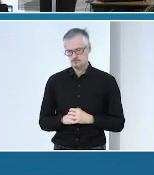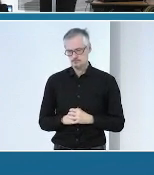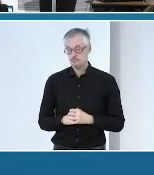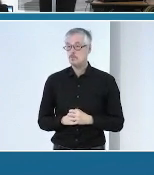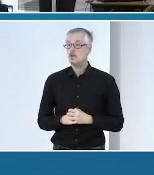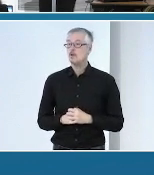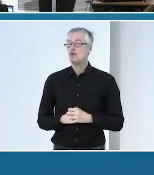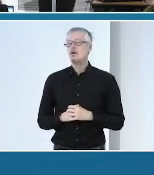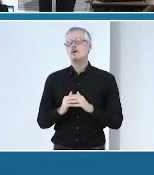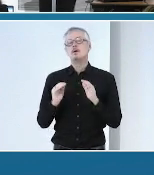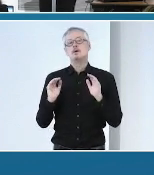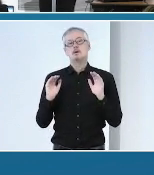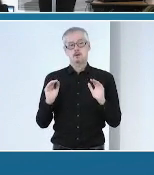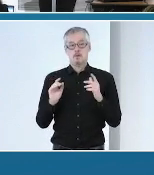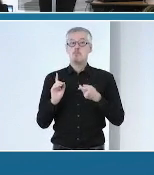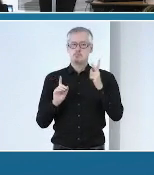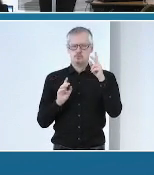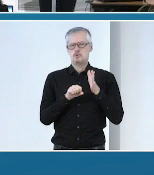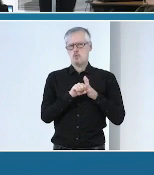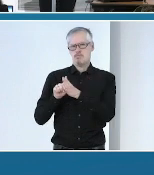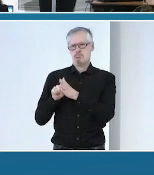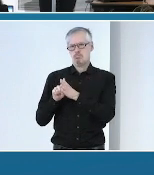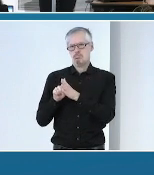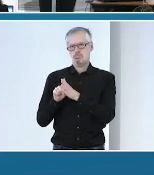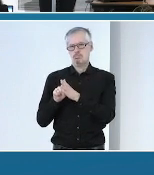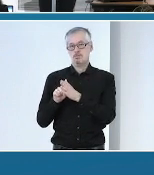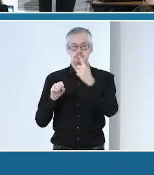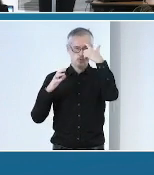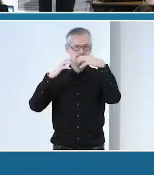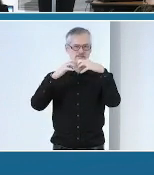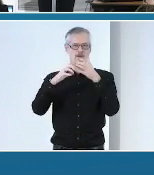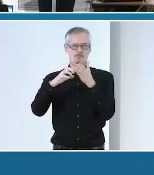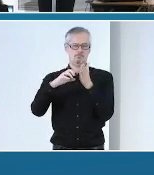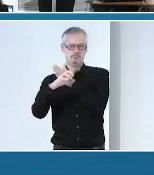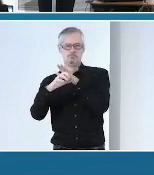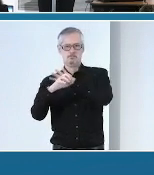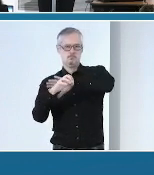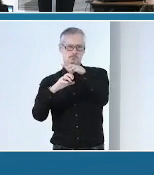on a une dominance à droite, dans l'hémisphère droit. Et